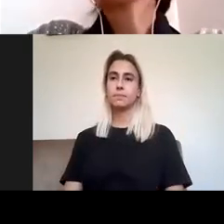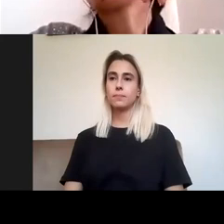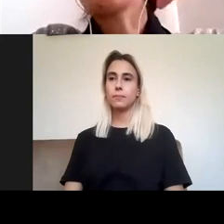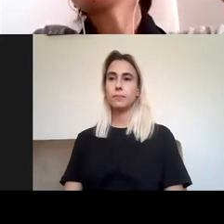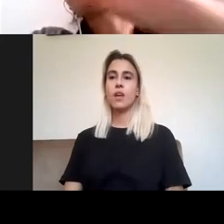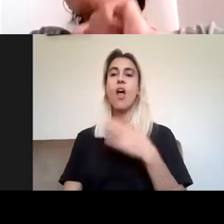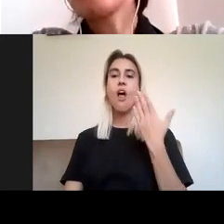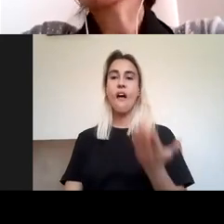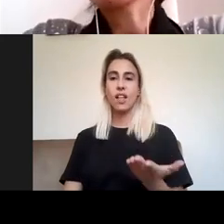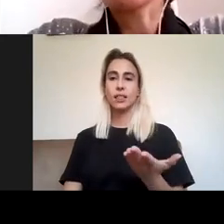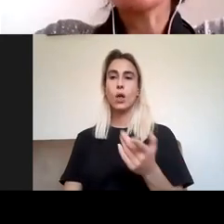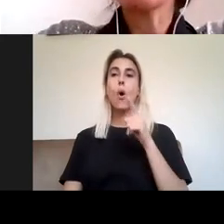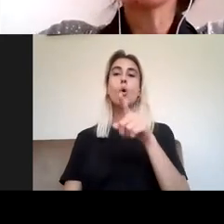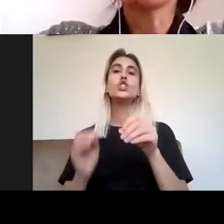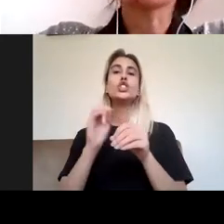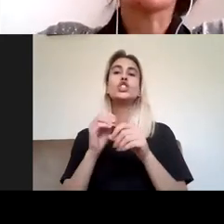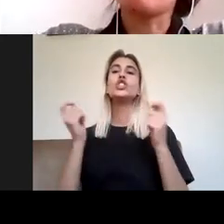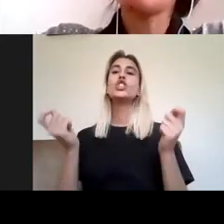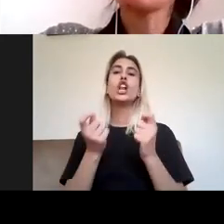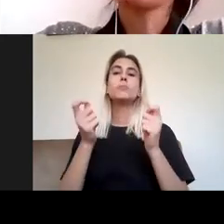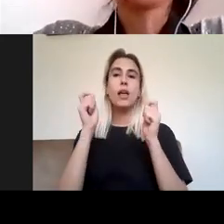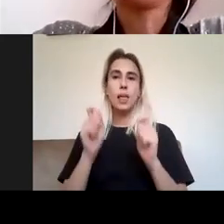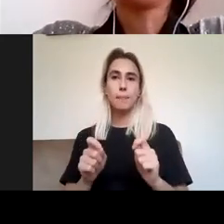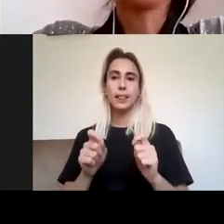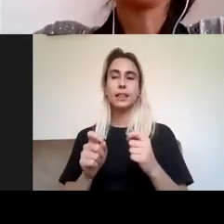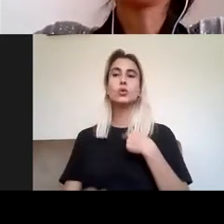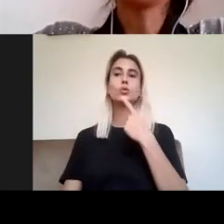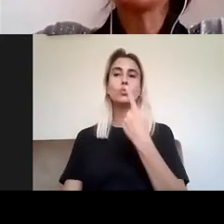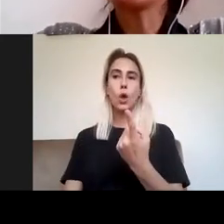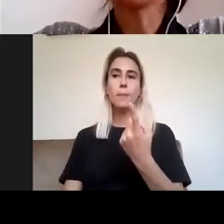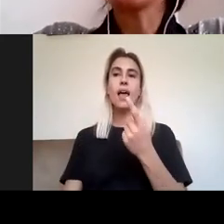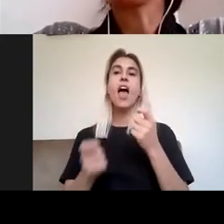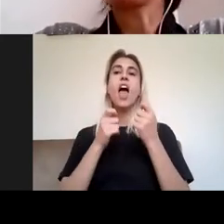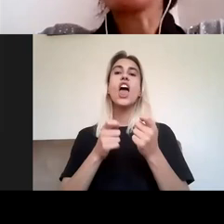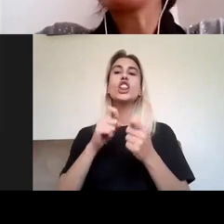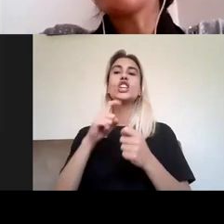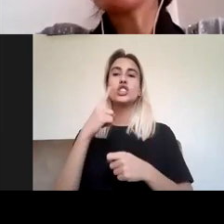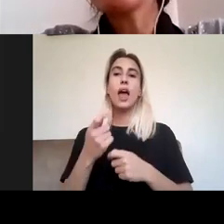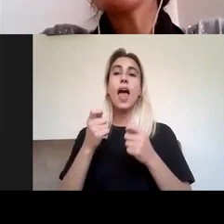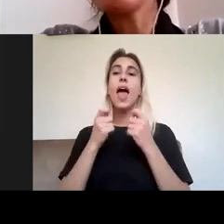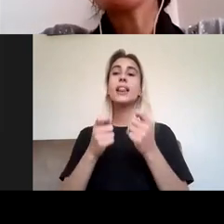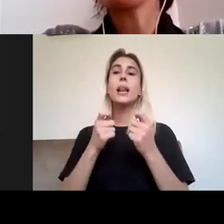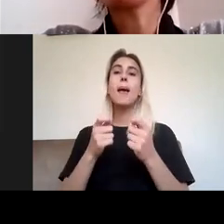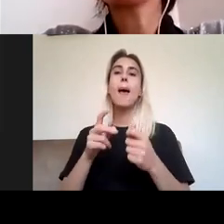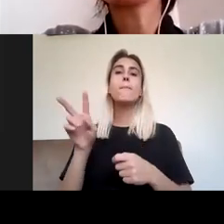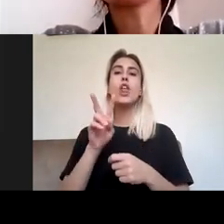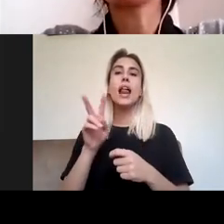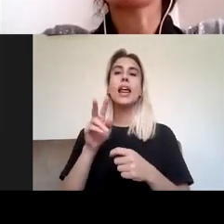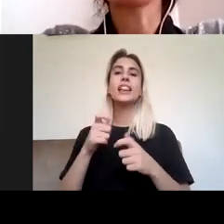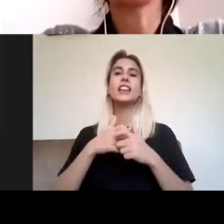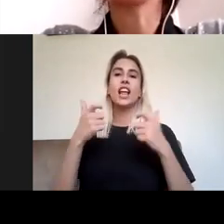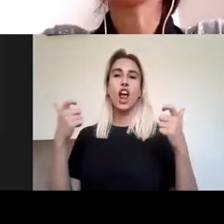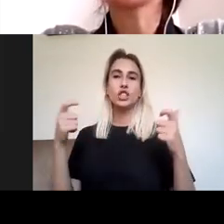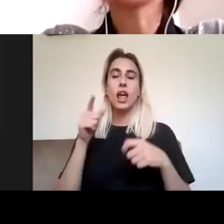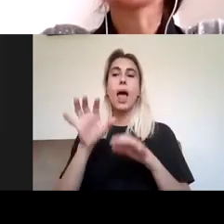Evet, onun için de şöyle bir çalışma yapıldı, onu da söyleyeyim. Eğiticinin eğitimi modeli geliştirildi. Eğiticinin eğitim modelinde